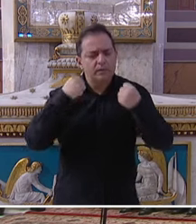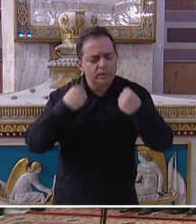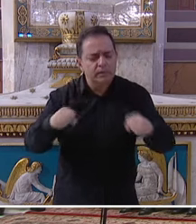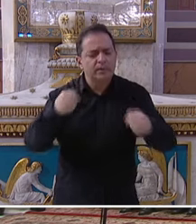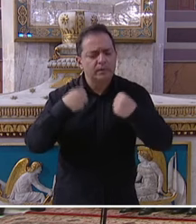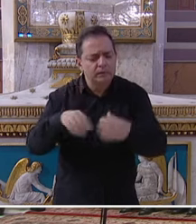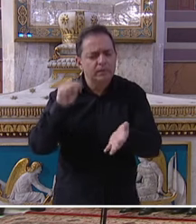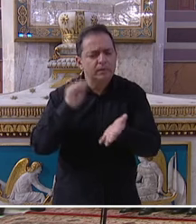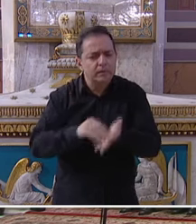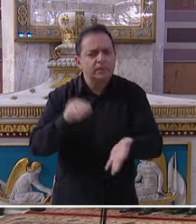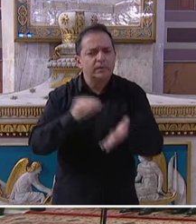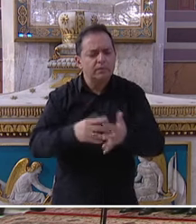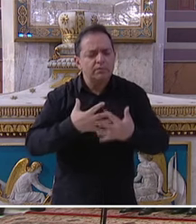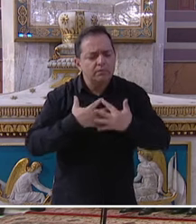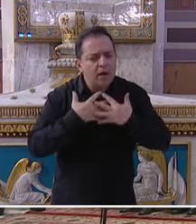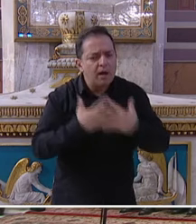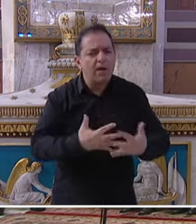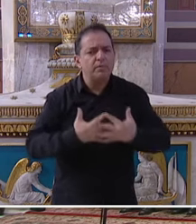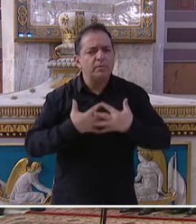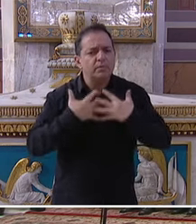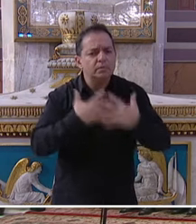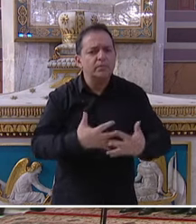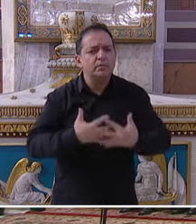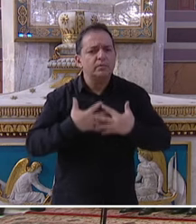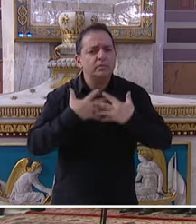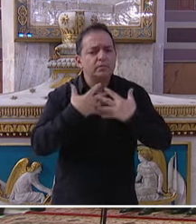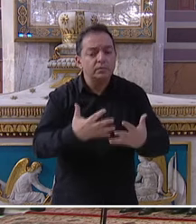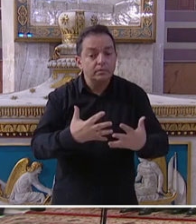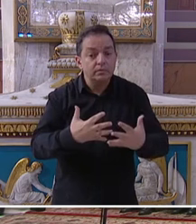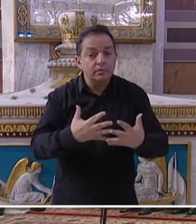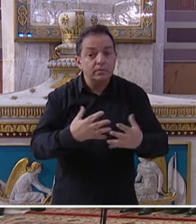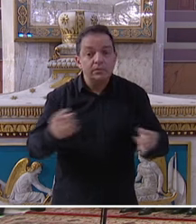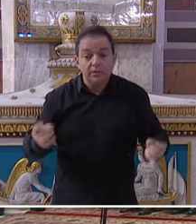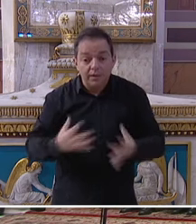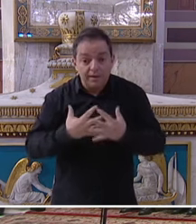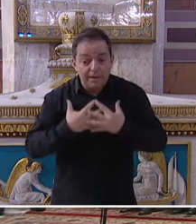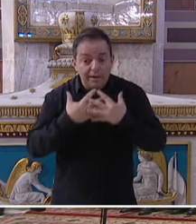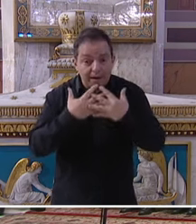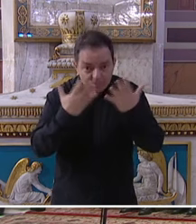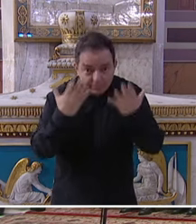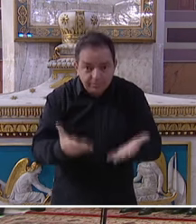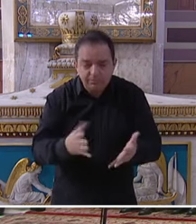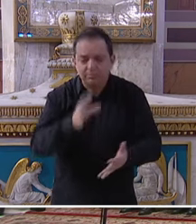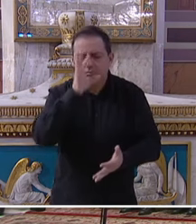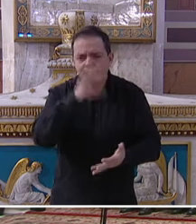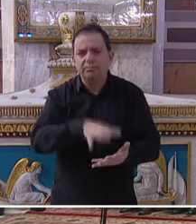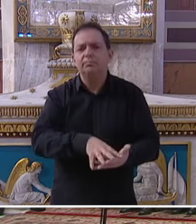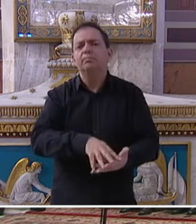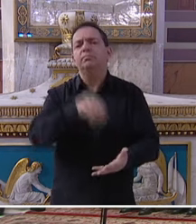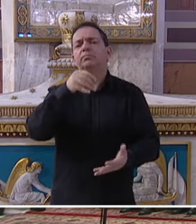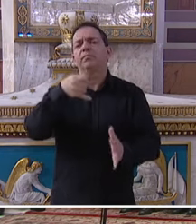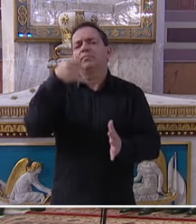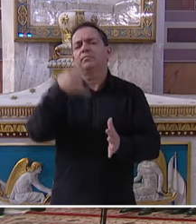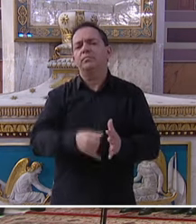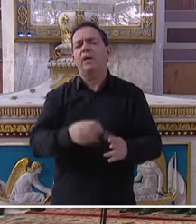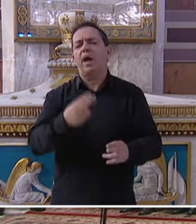αγάπης, η οποία αγάπη δίνει νόημα, περιεχόμενο